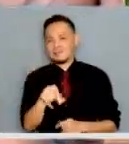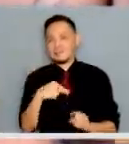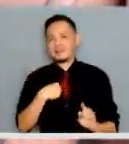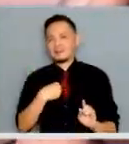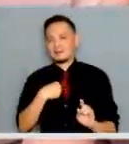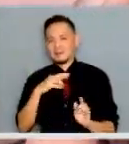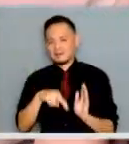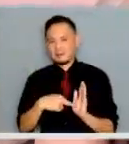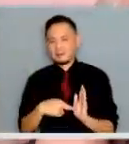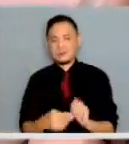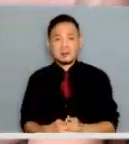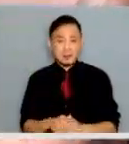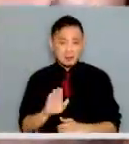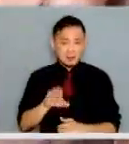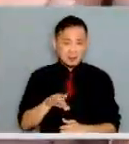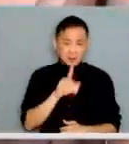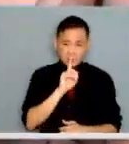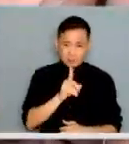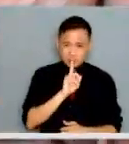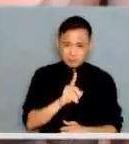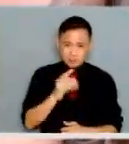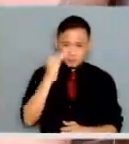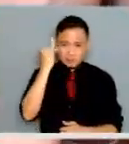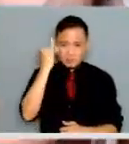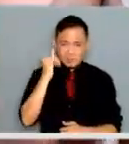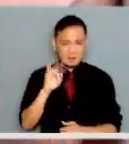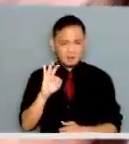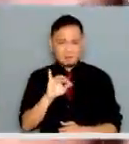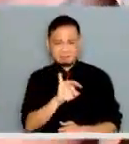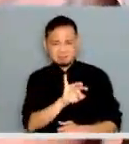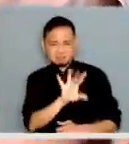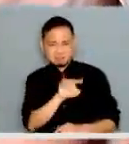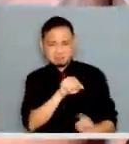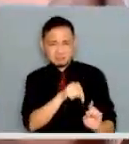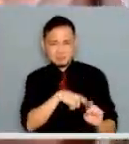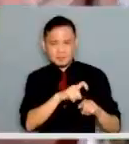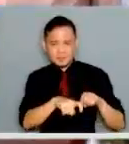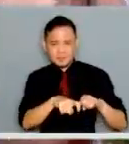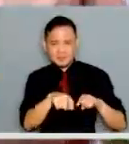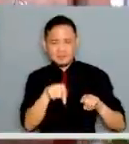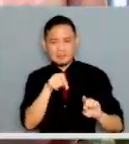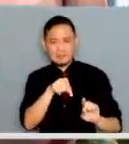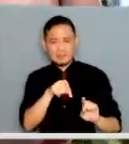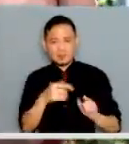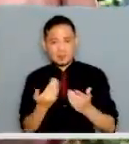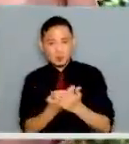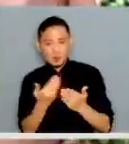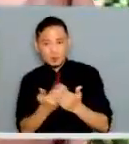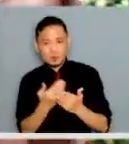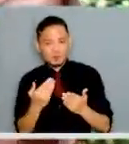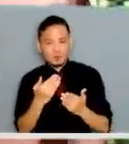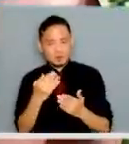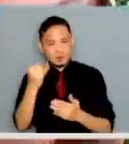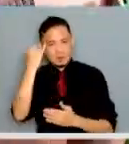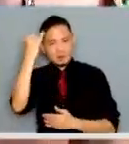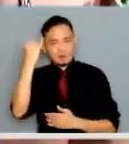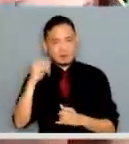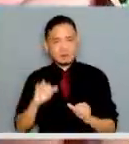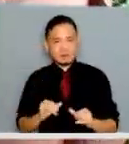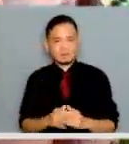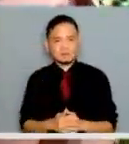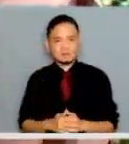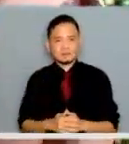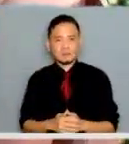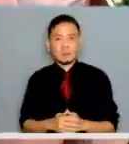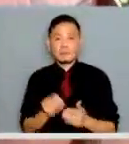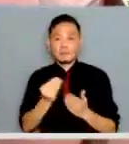Oh, hindi, totoo yun na. Kasi syempre, kung hindi ko pa kilala yung rent, bago dito sa akin, bago sa panlasa ko, bago sa pagtingin ko, para bumili ako ng